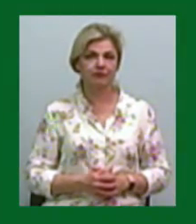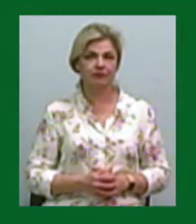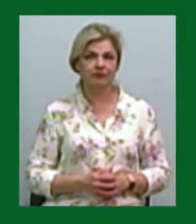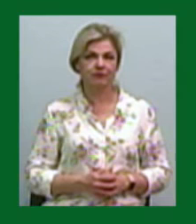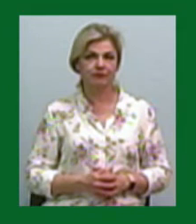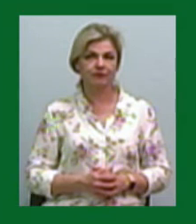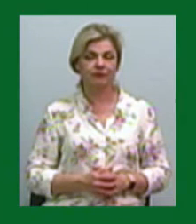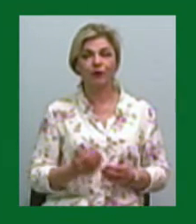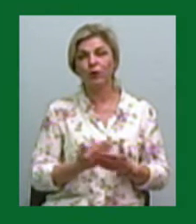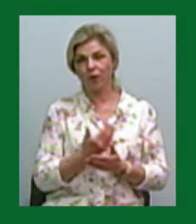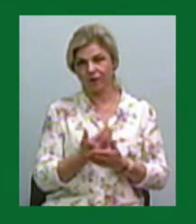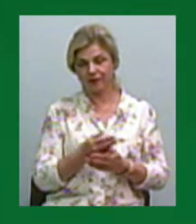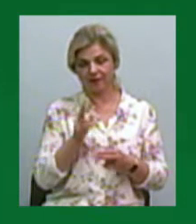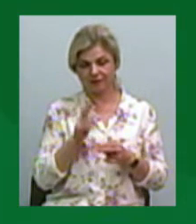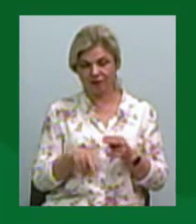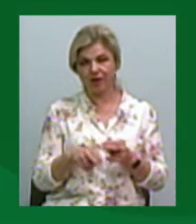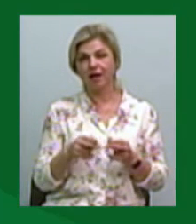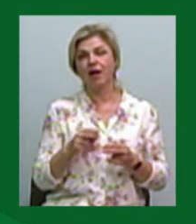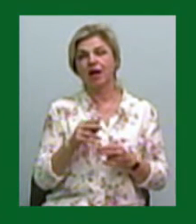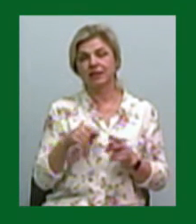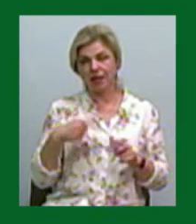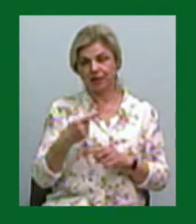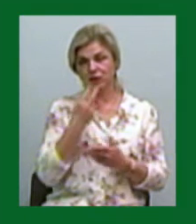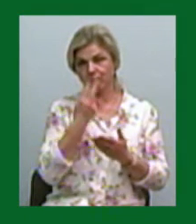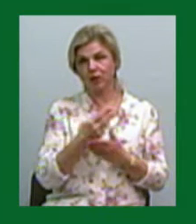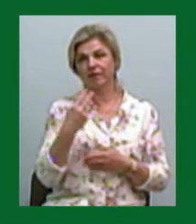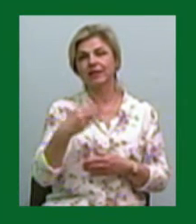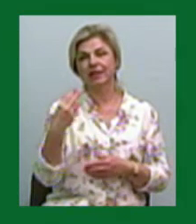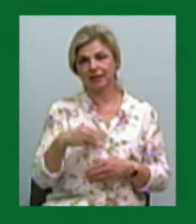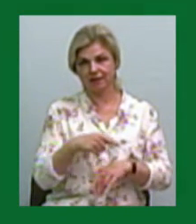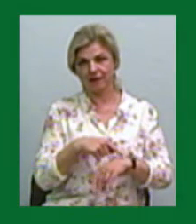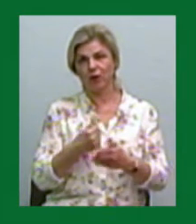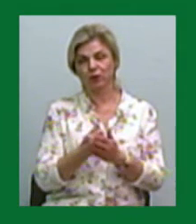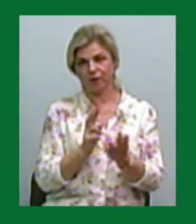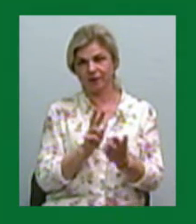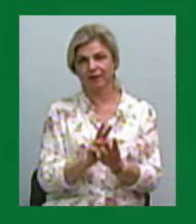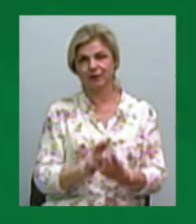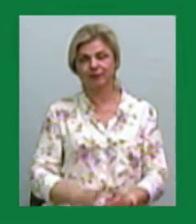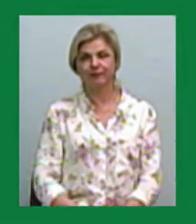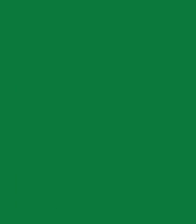І це була остання новина випуску. Наступний дивіться о 20:30. На все добре.